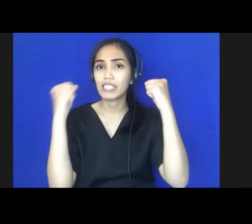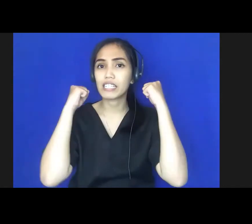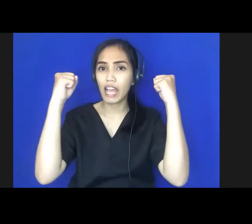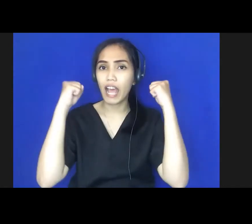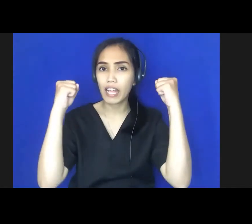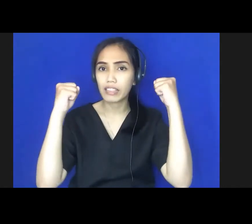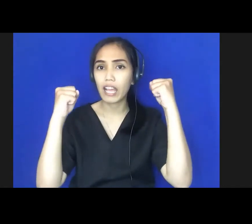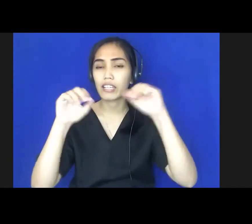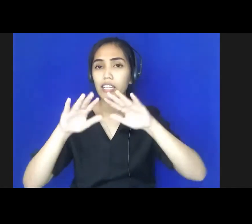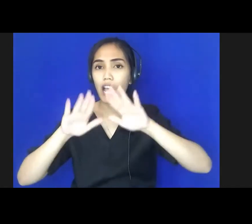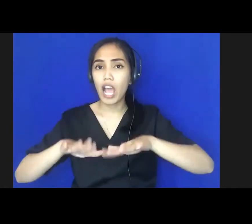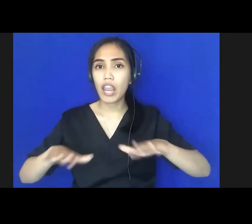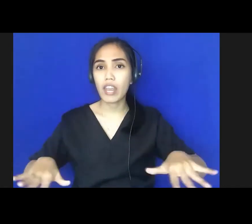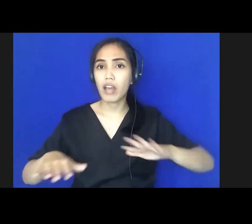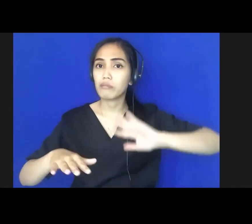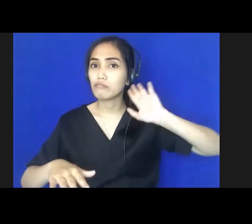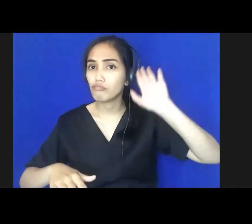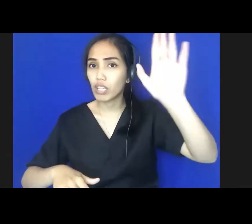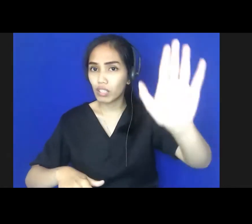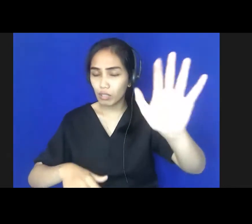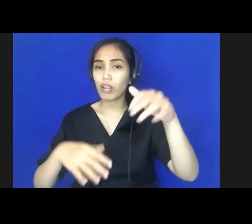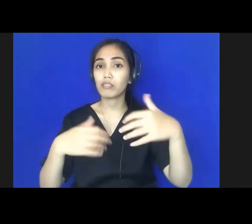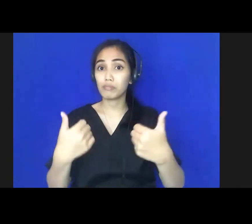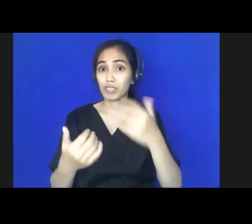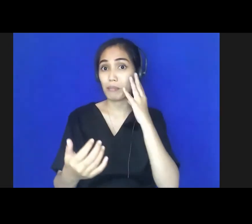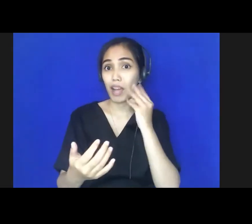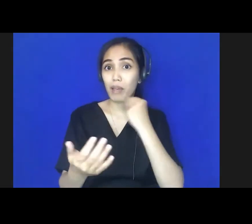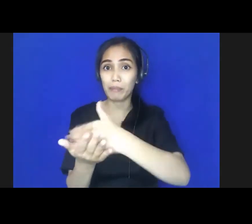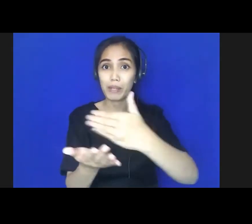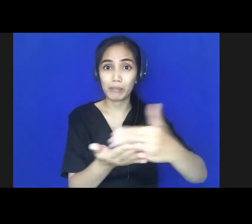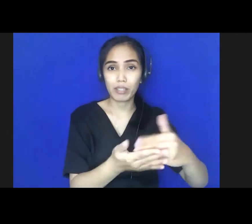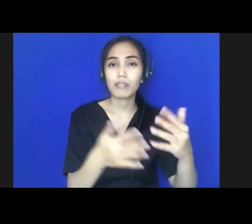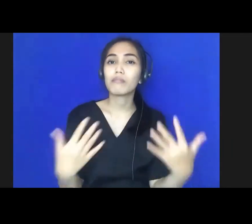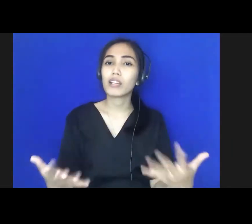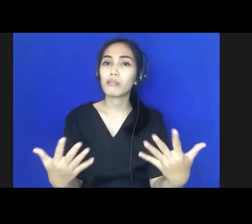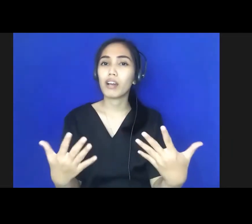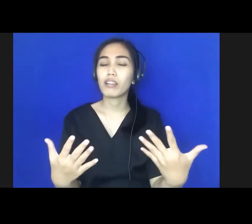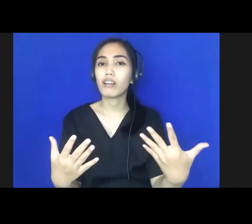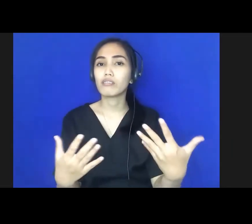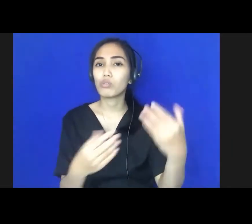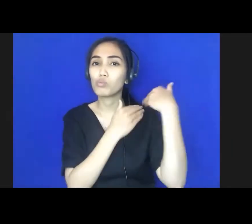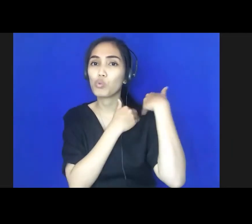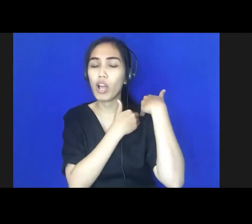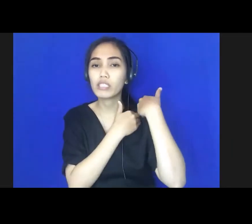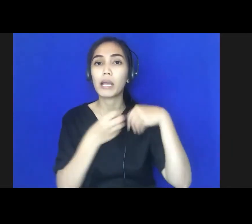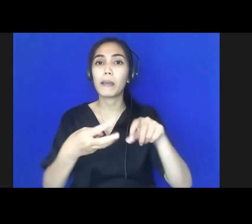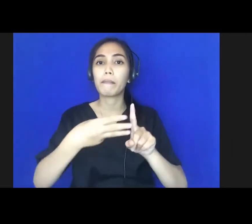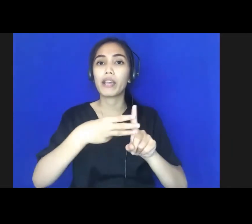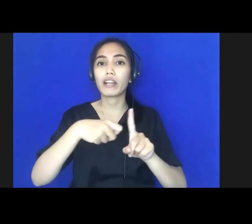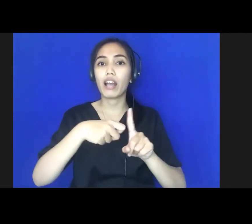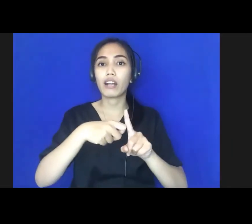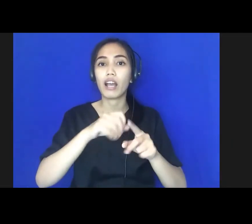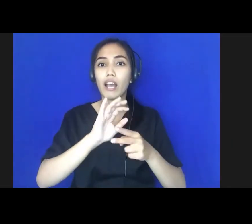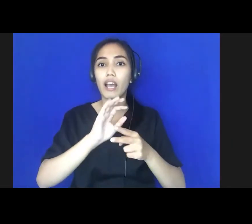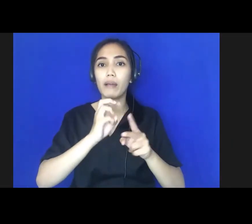depan. Apakah Ibu bisa berbagi dengan kami semua, kira-kira bagaimana peran BKKBN dalam mengoptimalkan